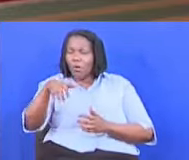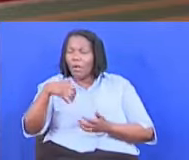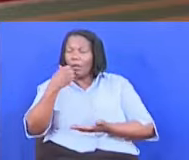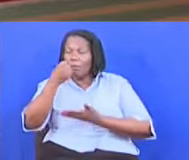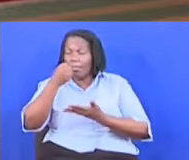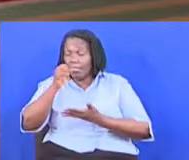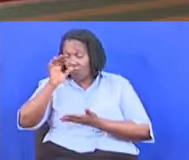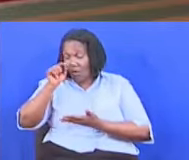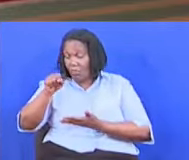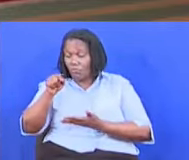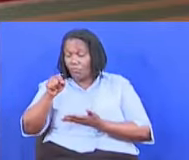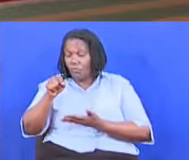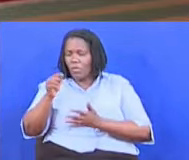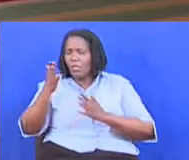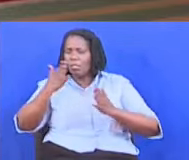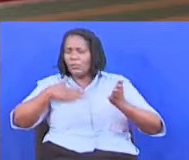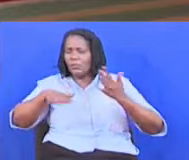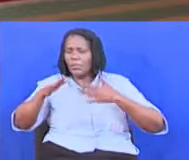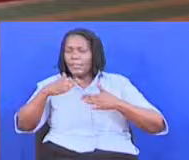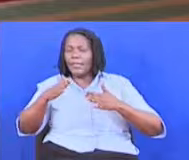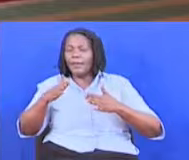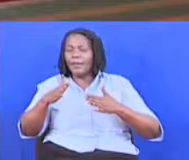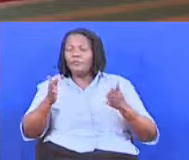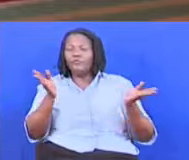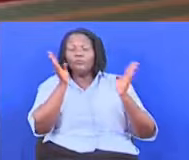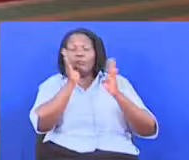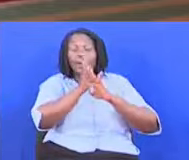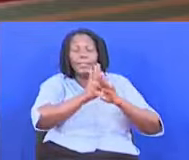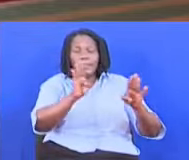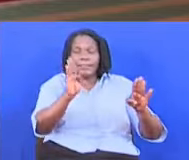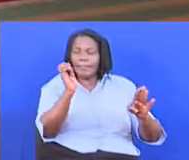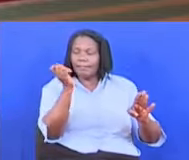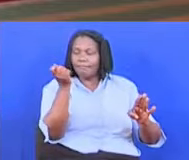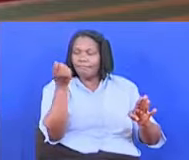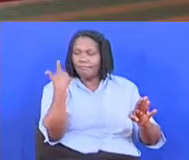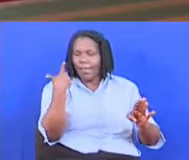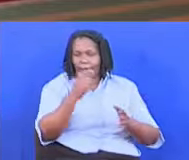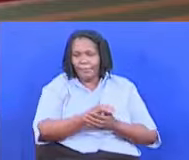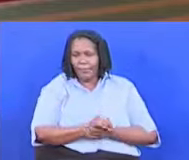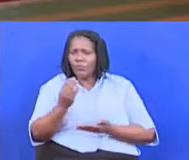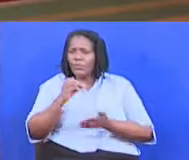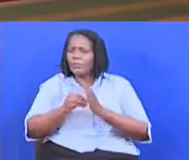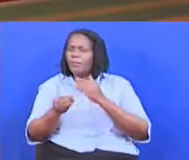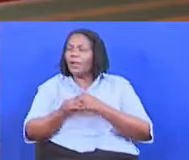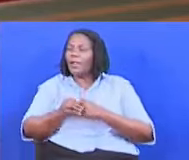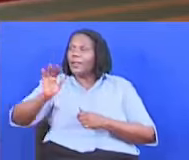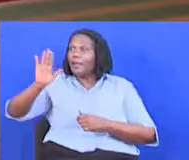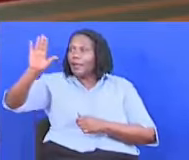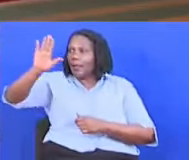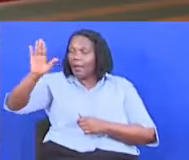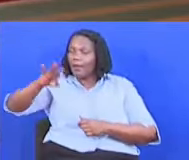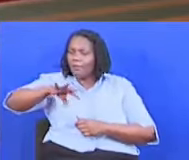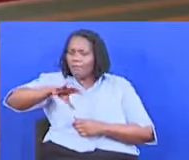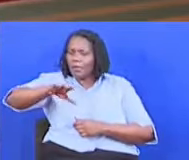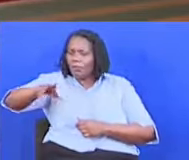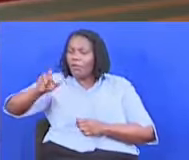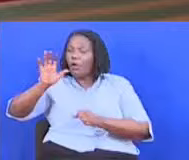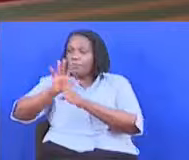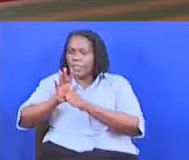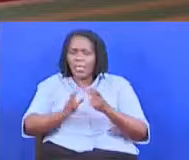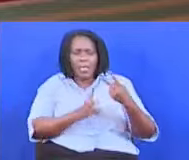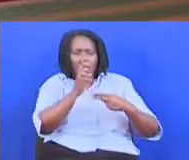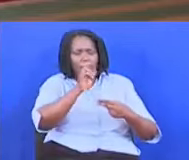na kutusukuma, tunataka tukamilishe kwanza Mbeya, kwa sababu kanda ile ina mikoa mingi: